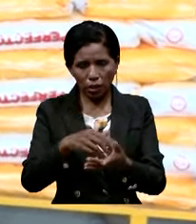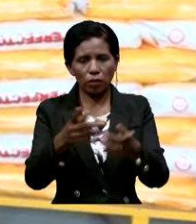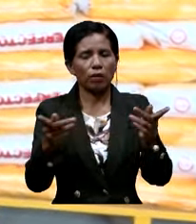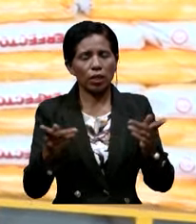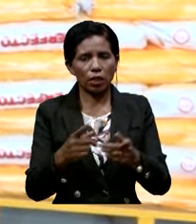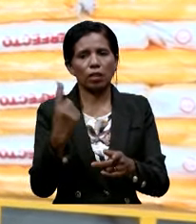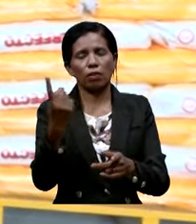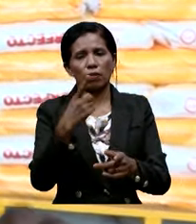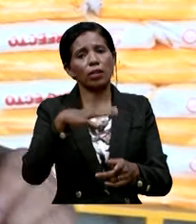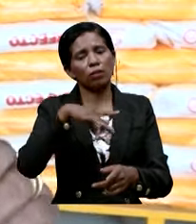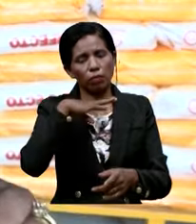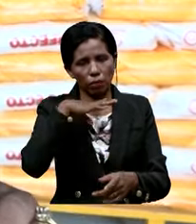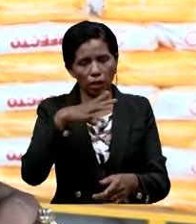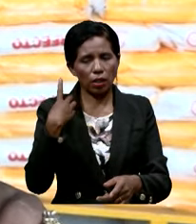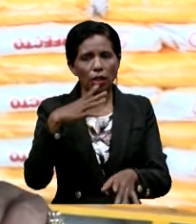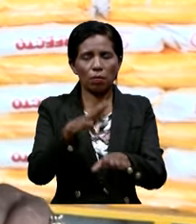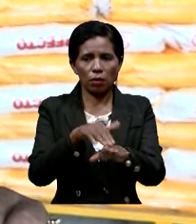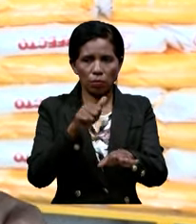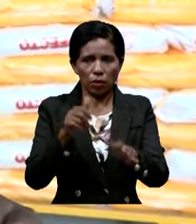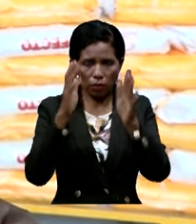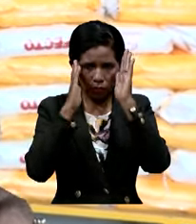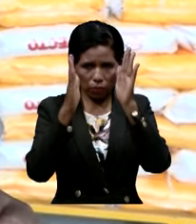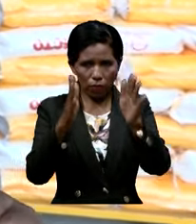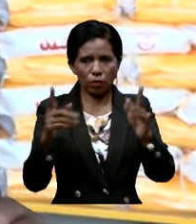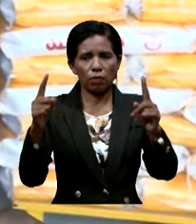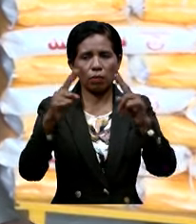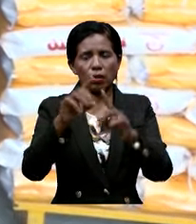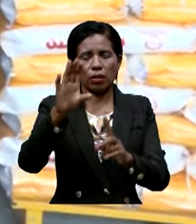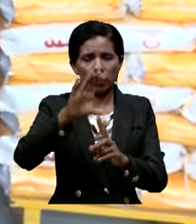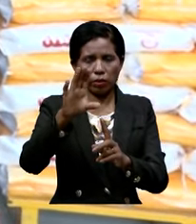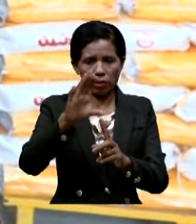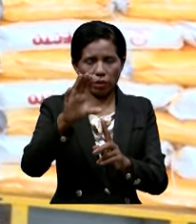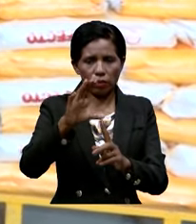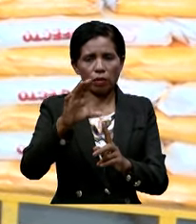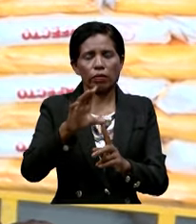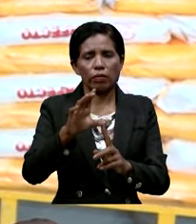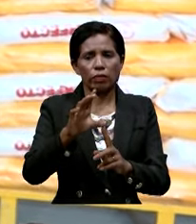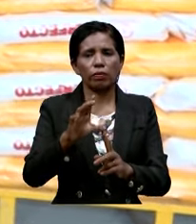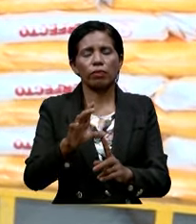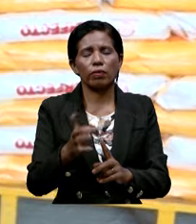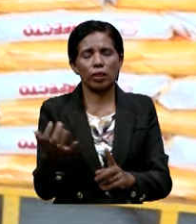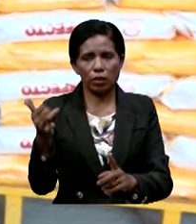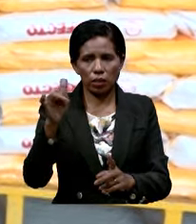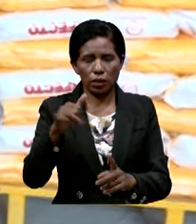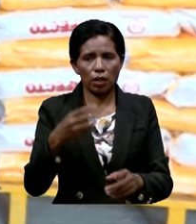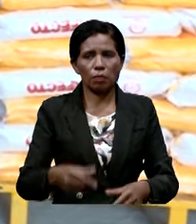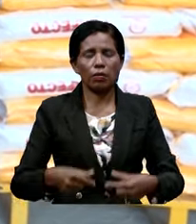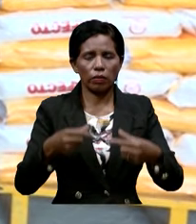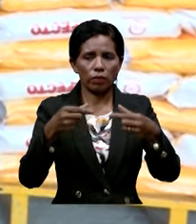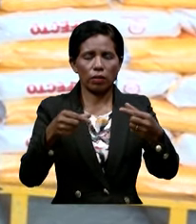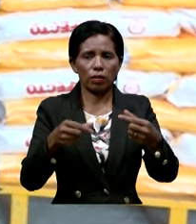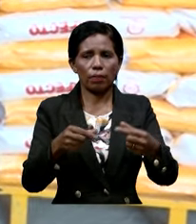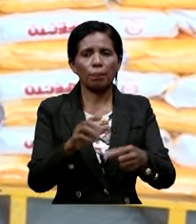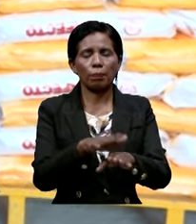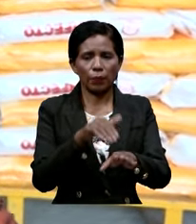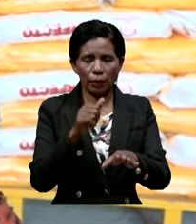fatin. Então ami bolu atenção ona ba iha ni safe armazém. Ami fo atenção ona ba safe armazém